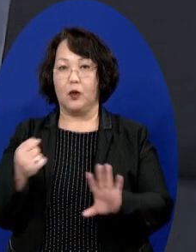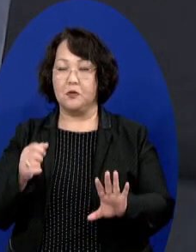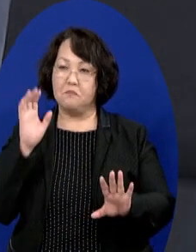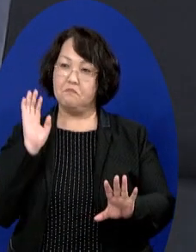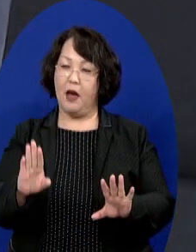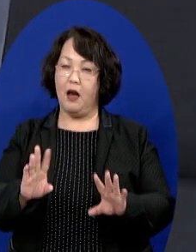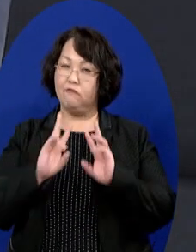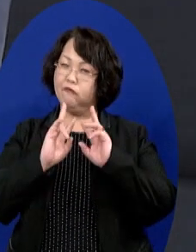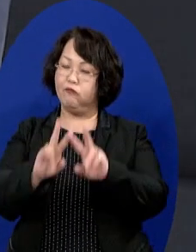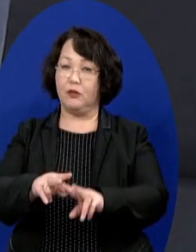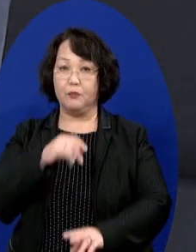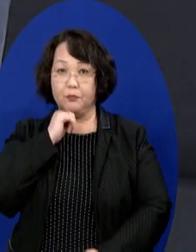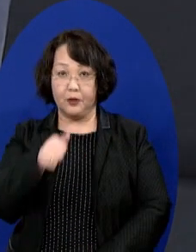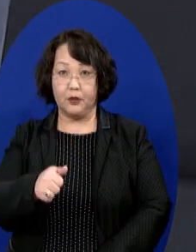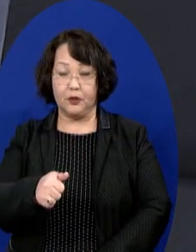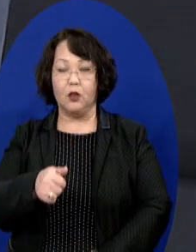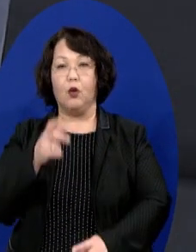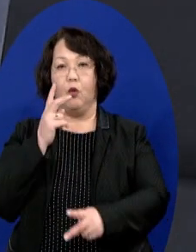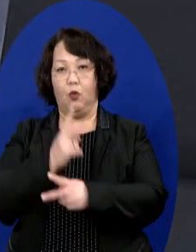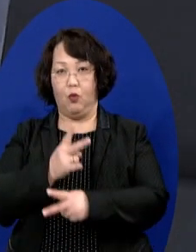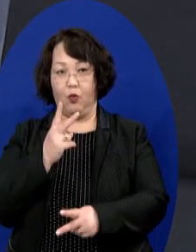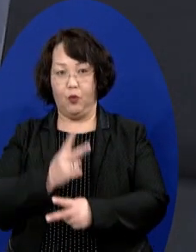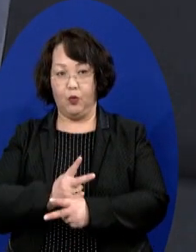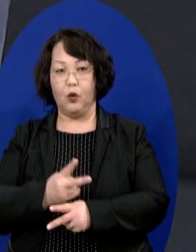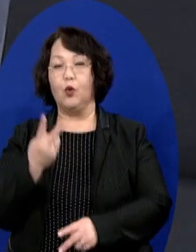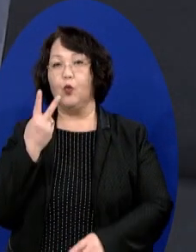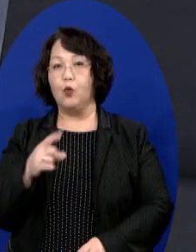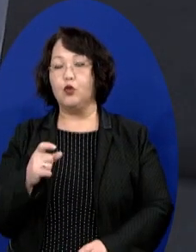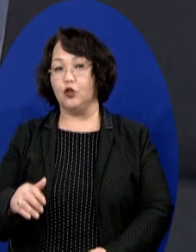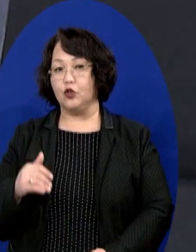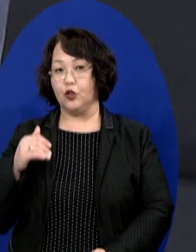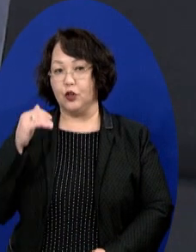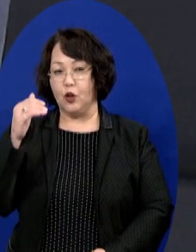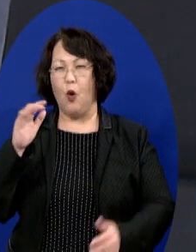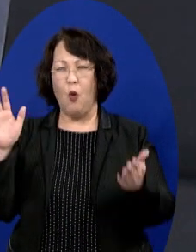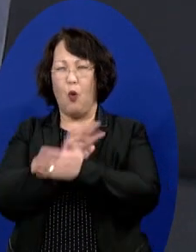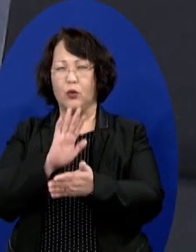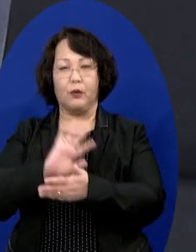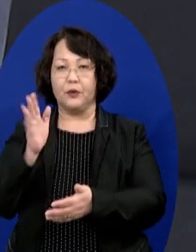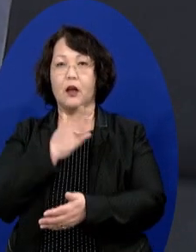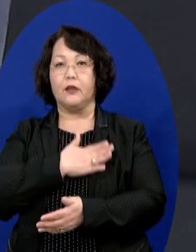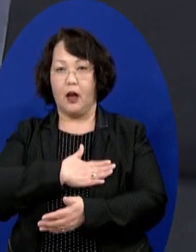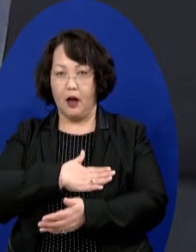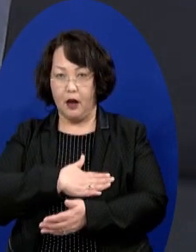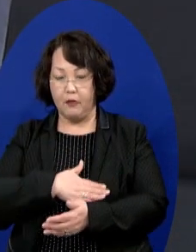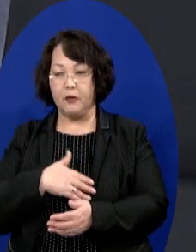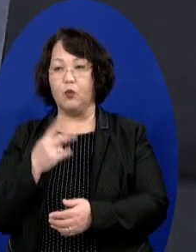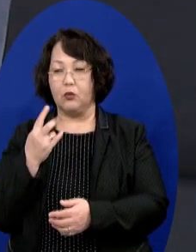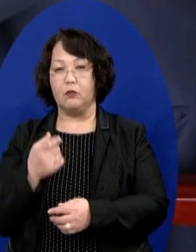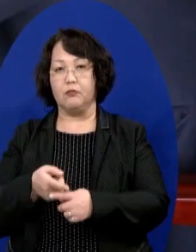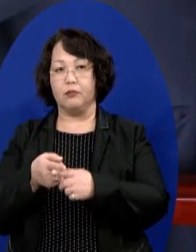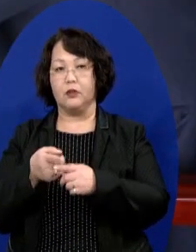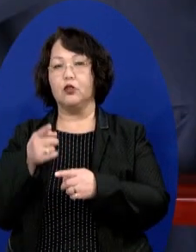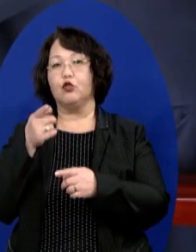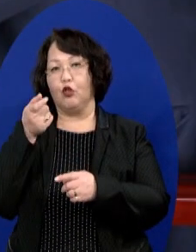байхгүй. А харьцангуй хууль бол одоо үнийн өсөлтийн хурдцыг сааруулах чиглэл одоо эрг үрдөнгөө өгөх болов уу гэж харж